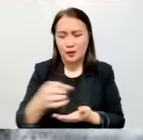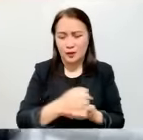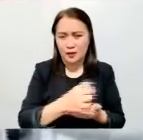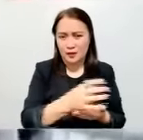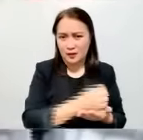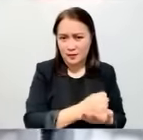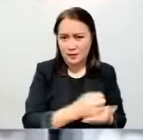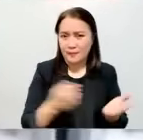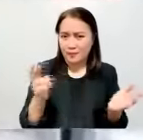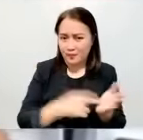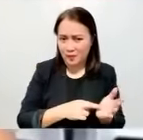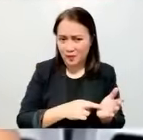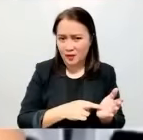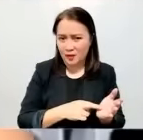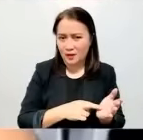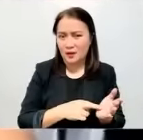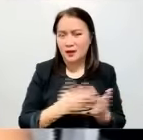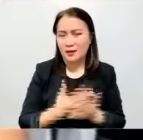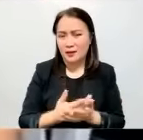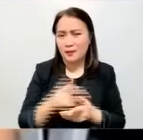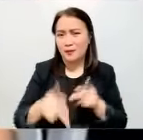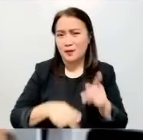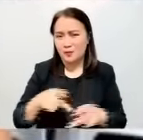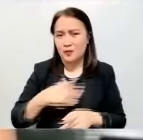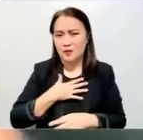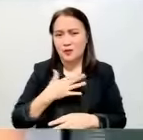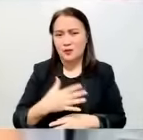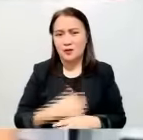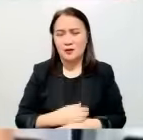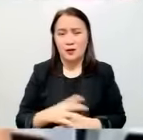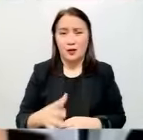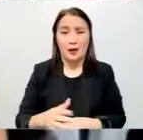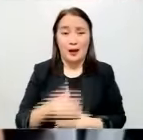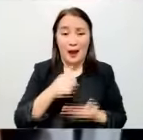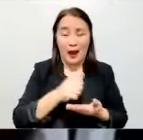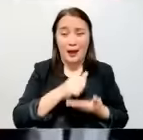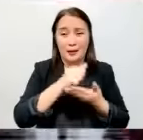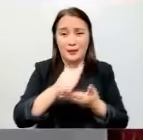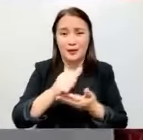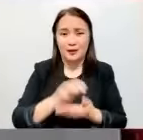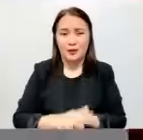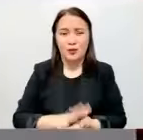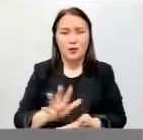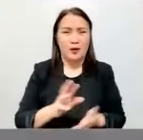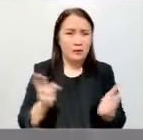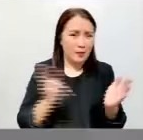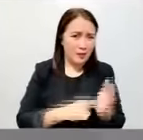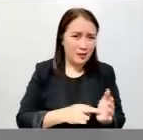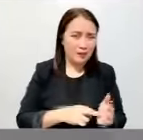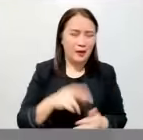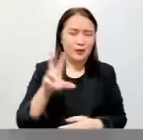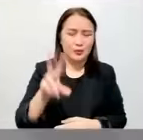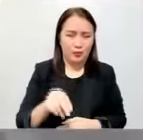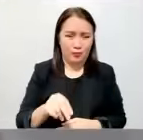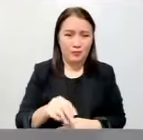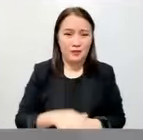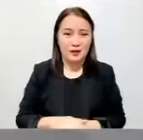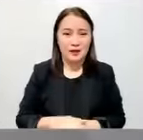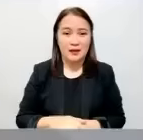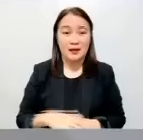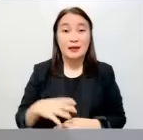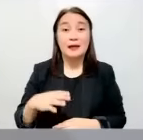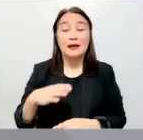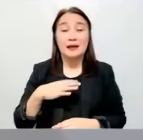sa ayuda, pero wag naman yung ayudang labo-labo, ayudang papirma. Wag naman ganun. Buwelta riyan ni House Deputy